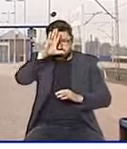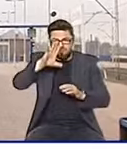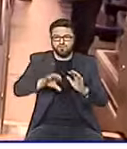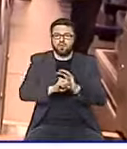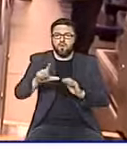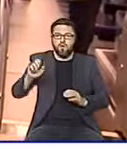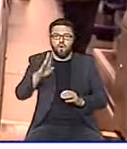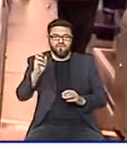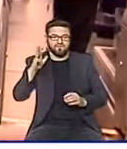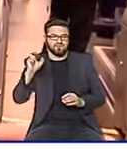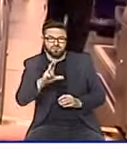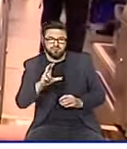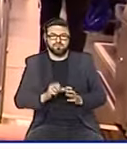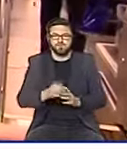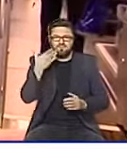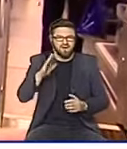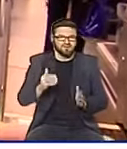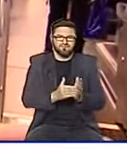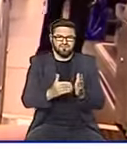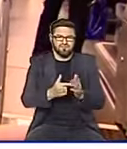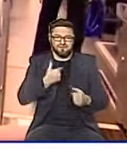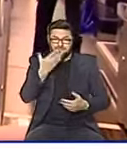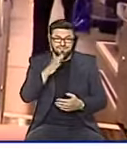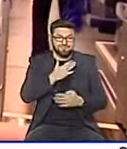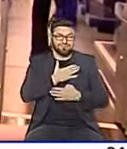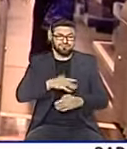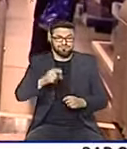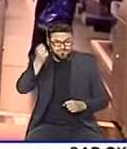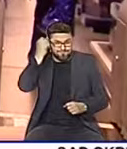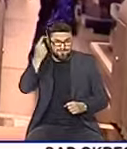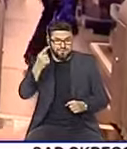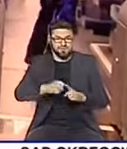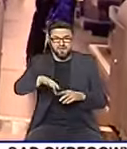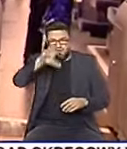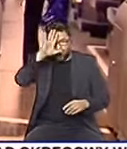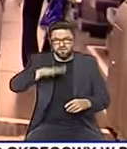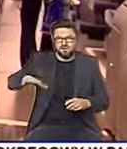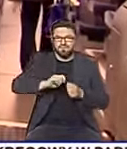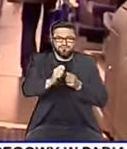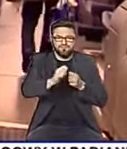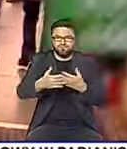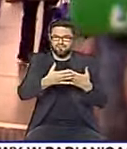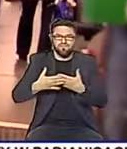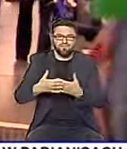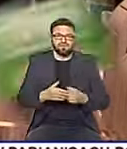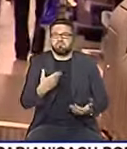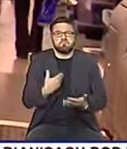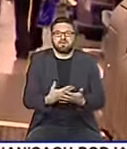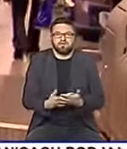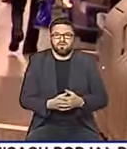Łowicza. Bardzo potrzebne, jestem w ogóle fanem tego pomysłu na łódzką kolej aglomeracyjną.